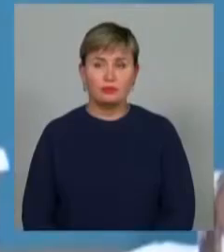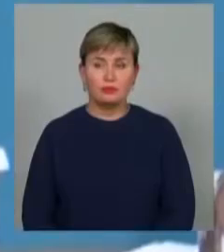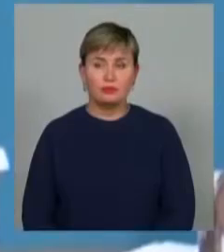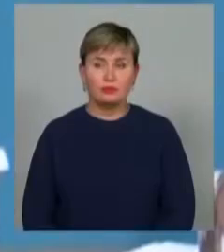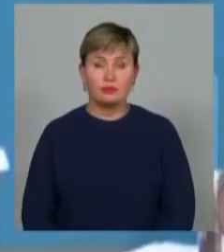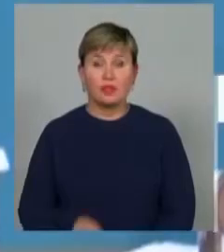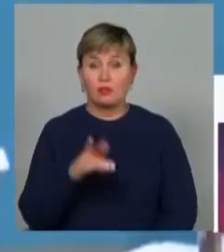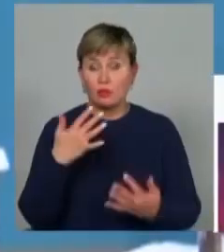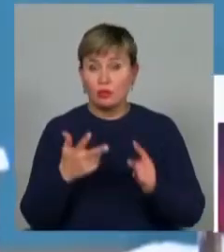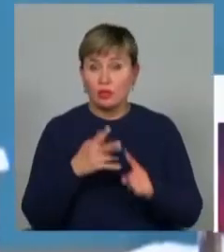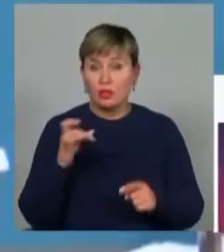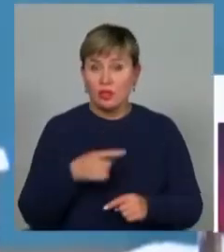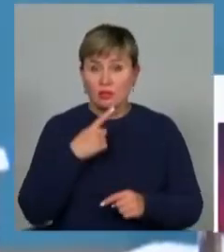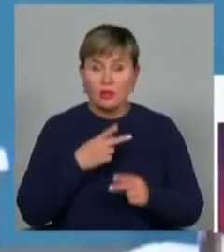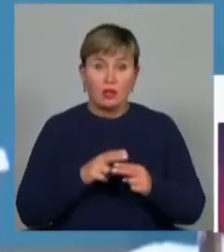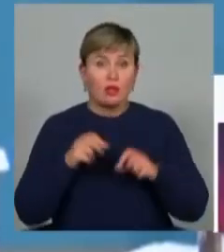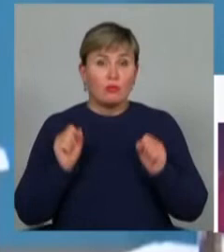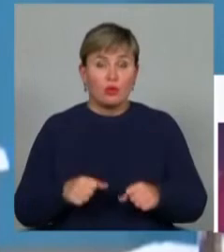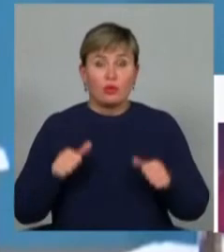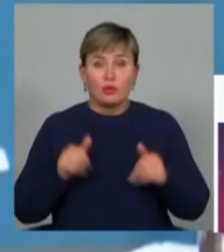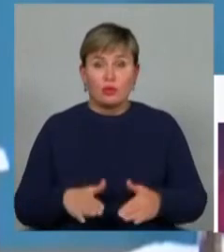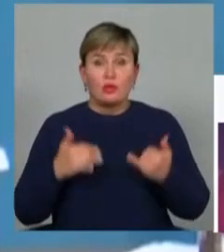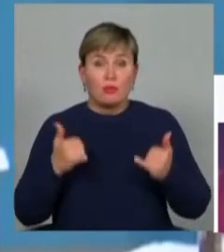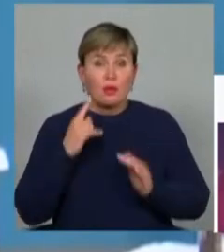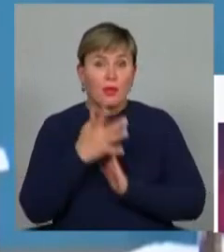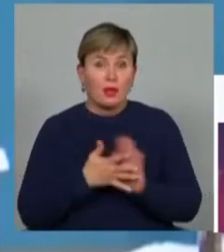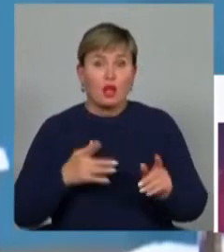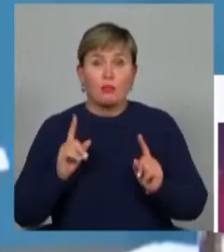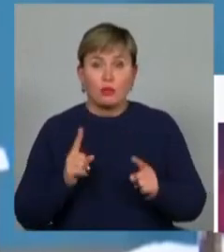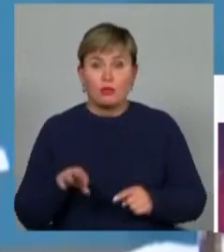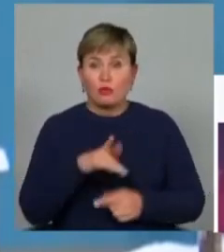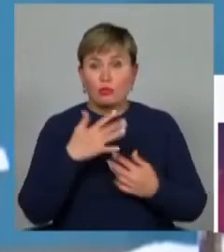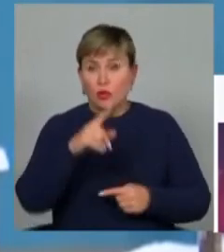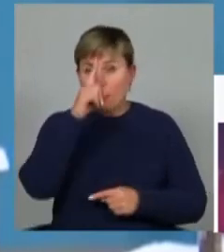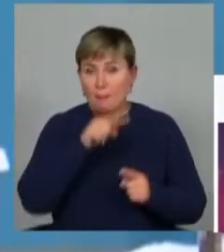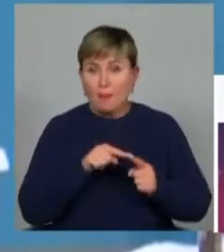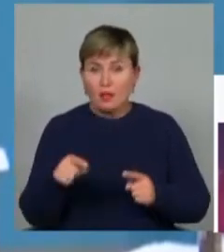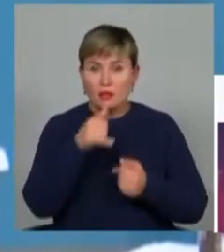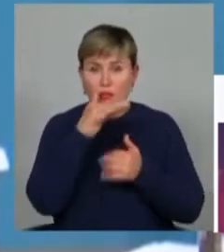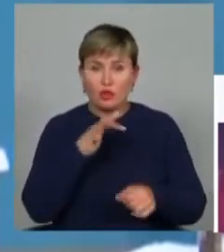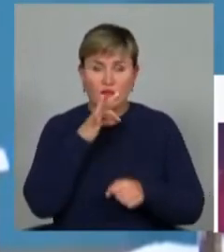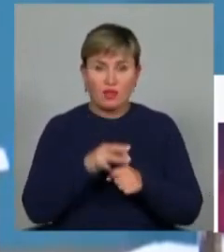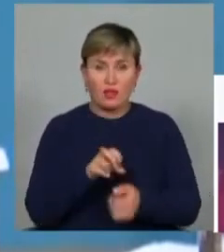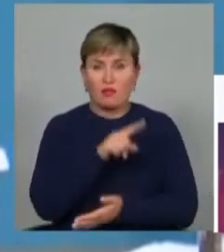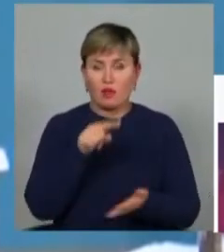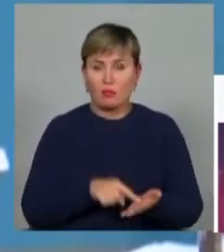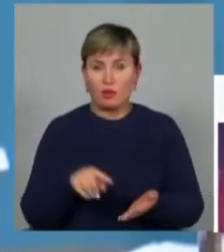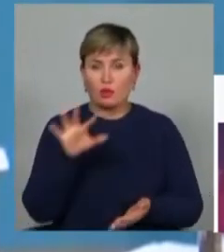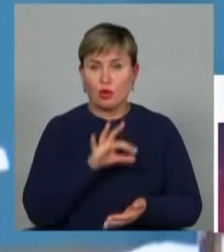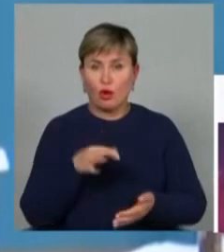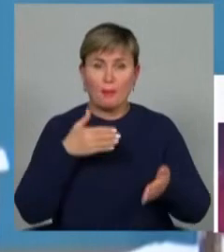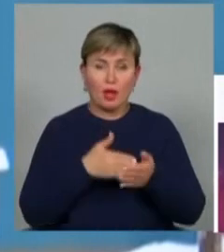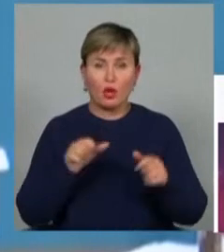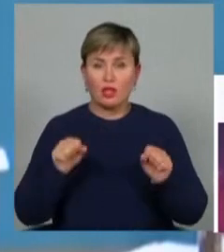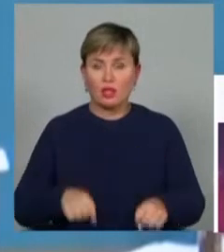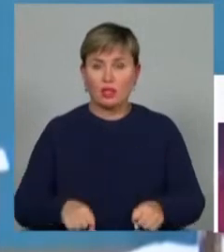Вы уже третий раз говорите, что это можно решить. Теперь понятно, почему вы уже целый месяц не можете ответить на вопросы о пороге